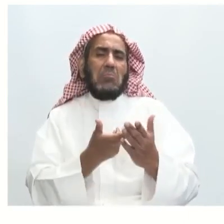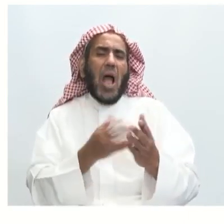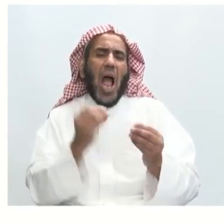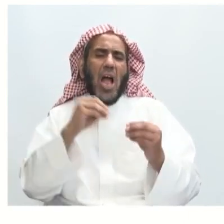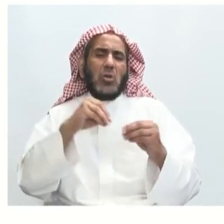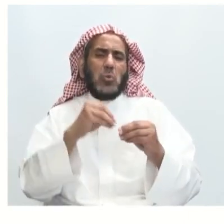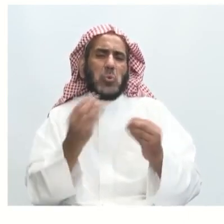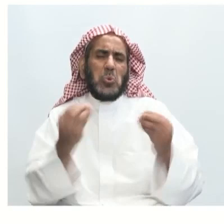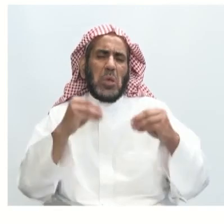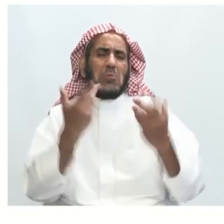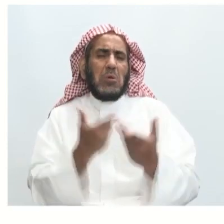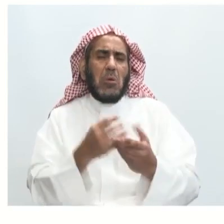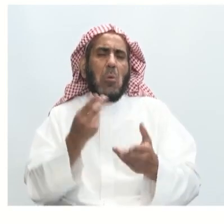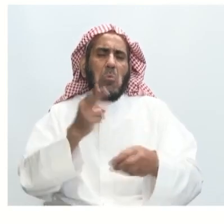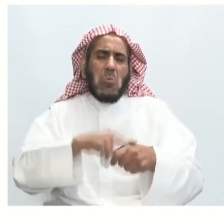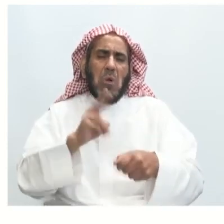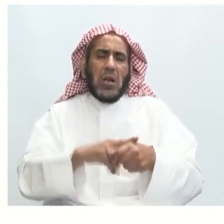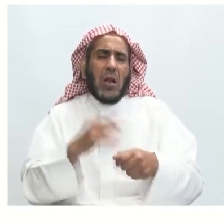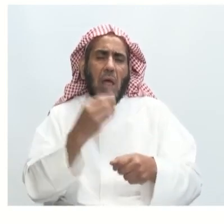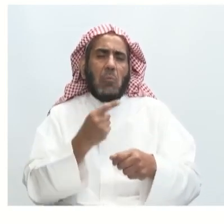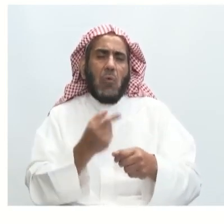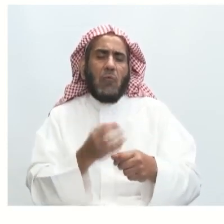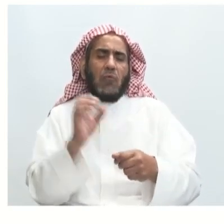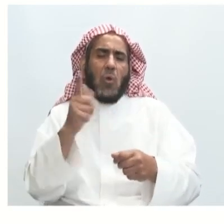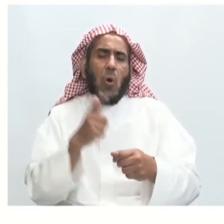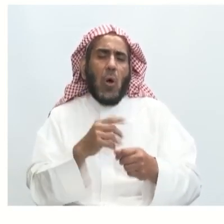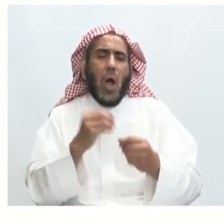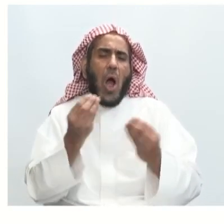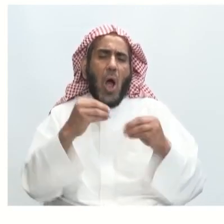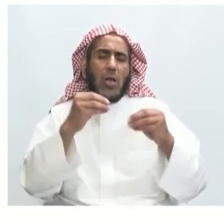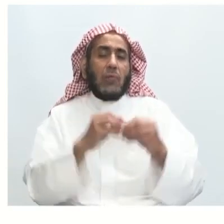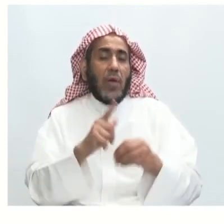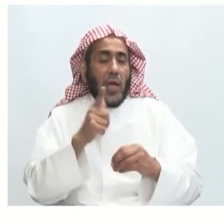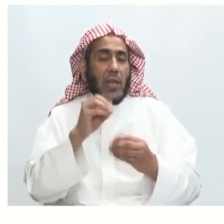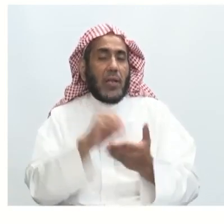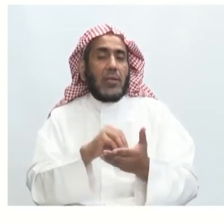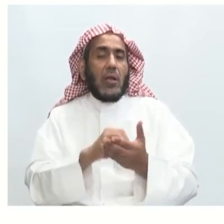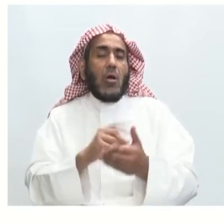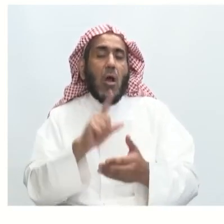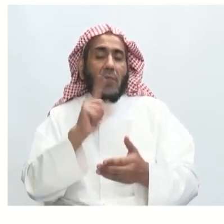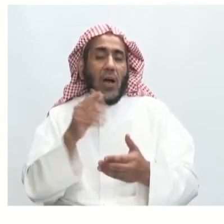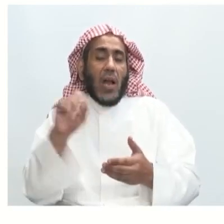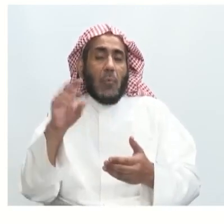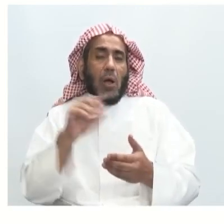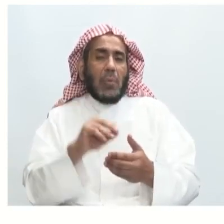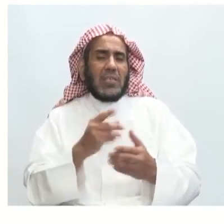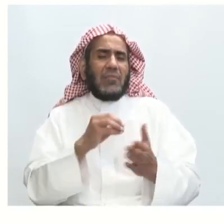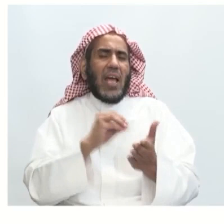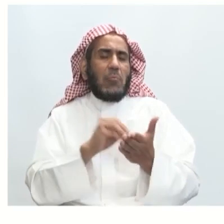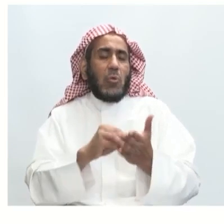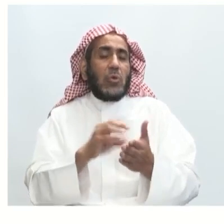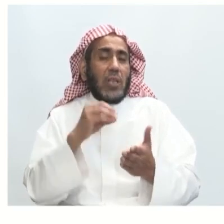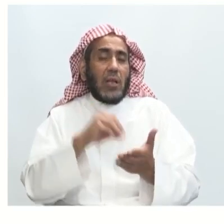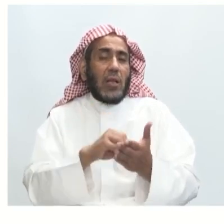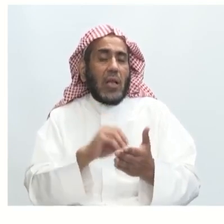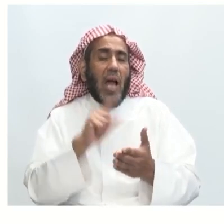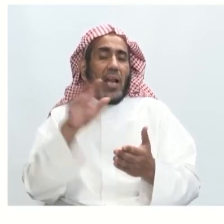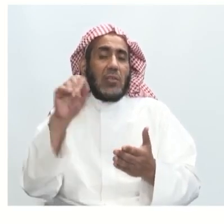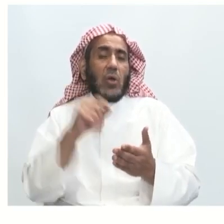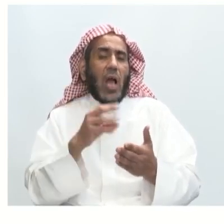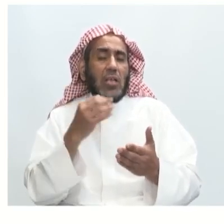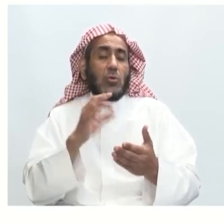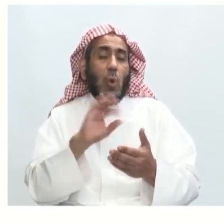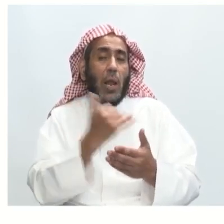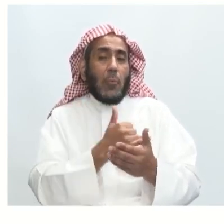انه حشو لماذا نكرر الكلام او يكون في اللغه حشو فهو ذكر ذلك فقال ابو العباس في اي موضع وجدت ذلك قال الكندي